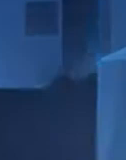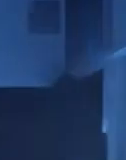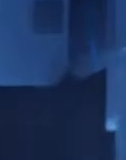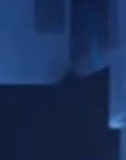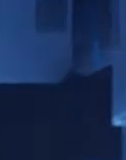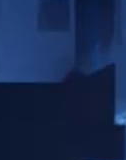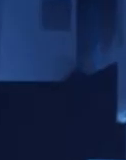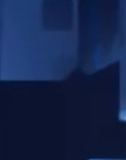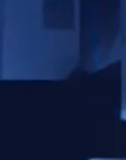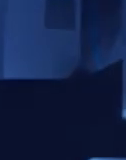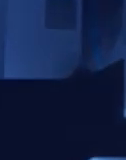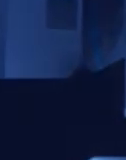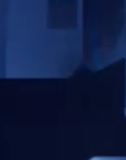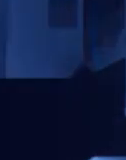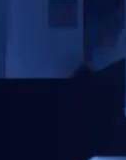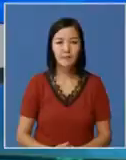Жанкешев, телеканал ЖТСУ.